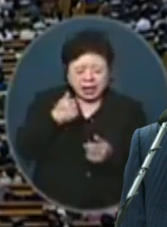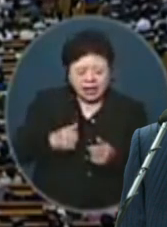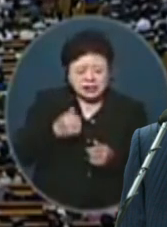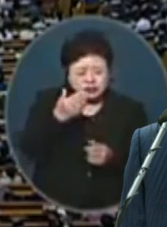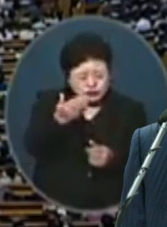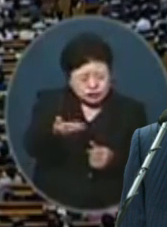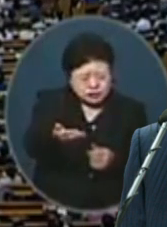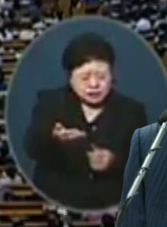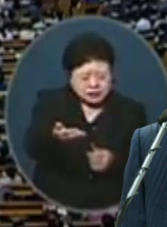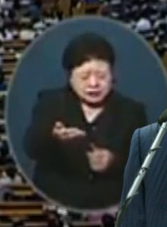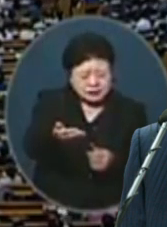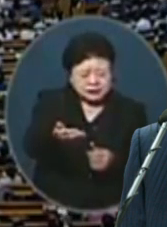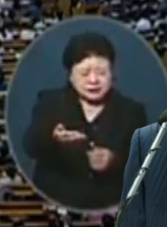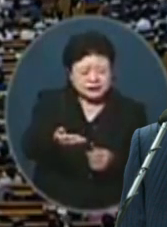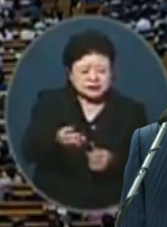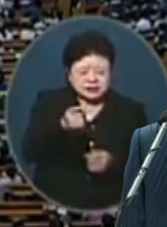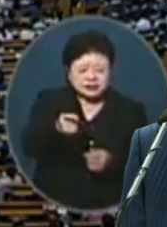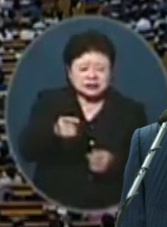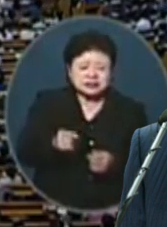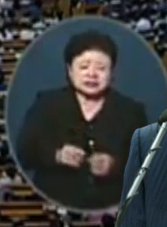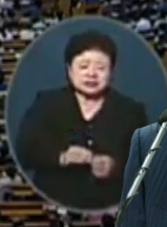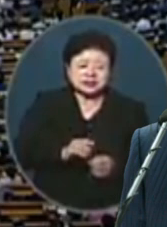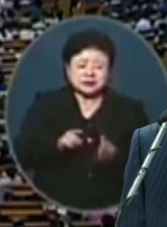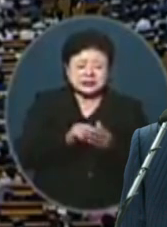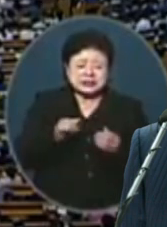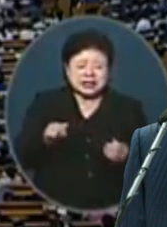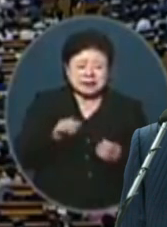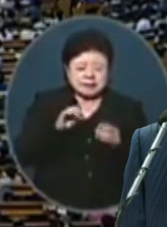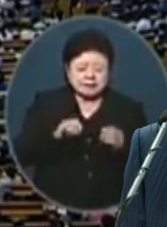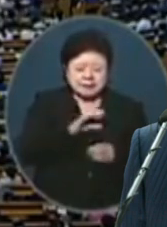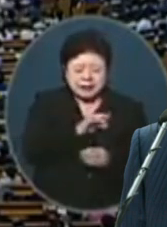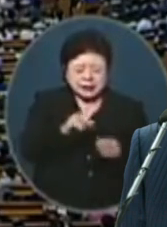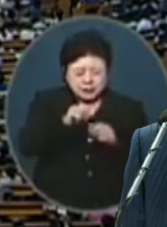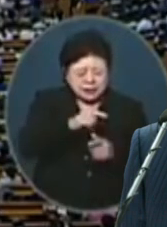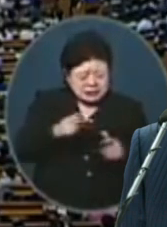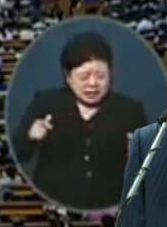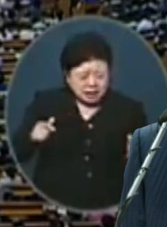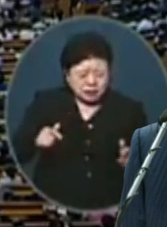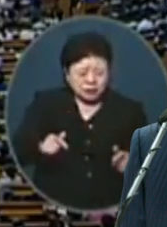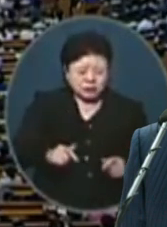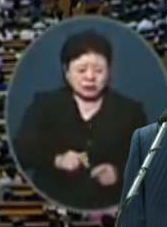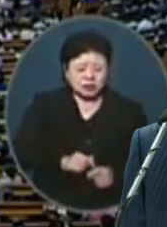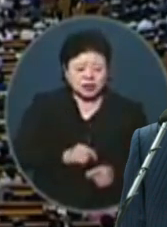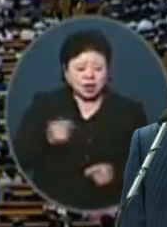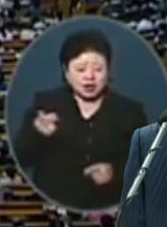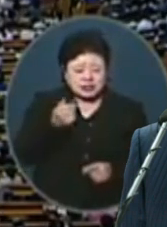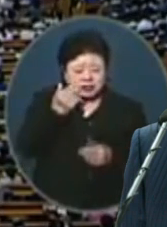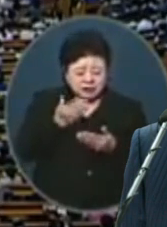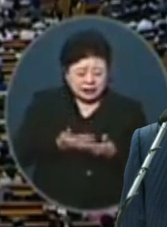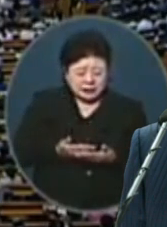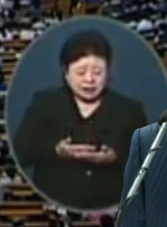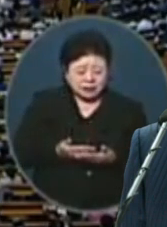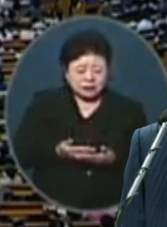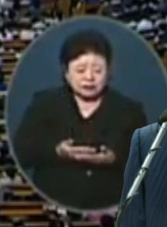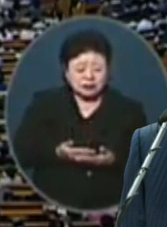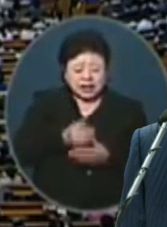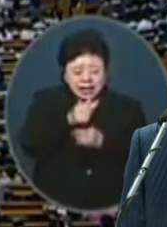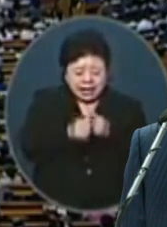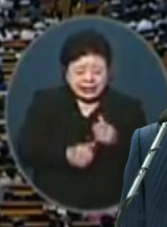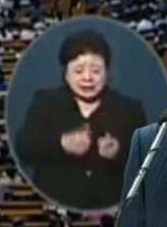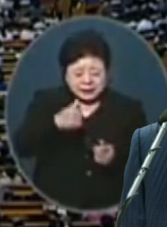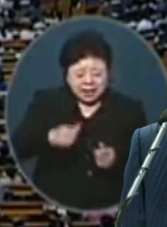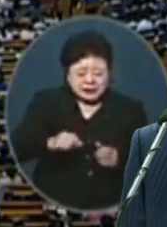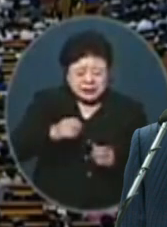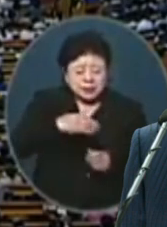독생자를 주셨으니 이는 그를 믿는 자마다 멸망하지 아니하고 영생을 얻게 하려 하심이라. 하나님이 그 아들을 세상에